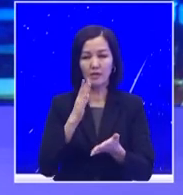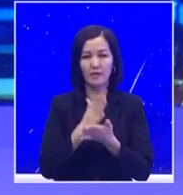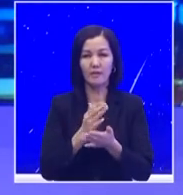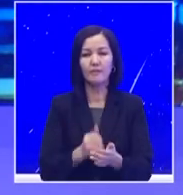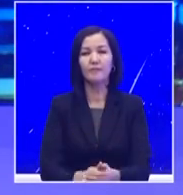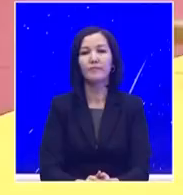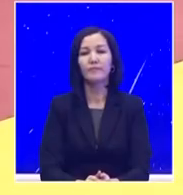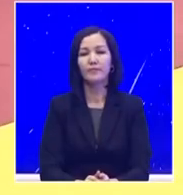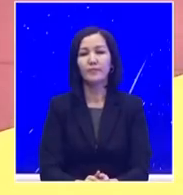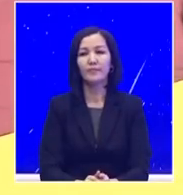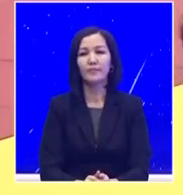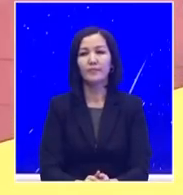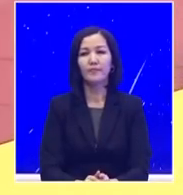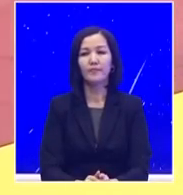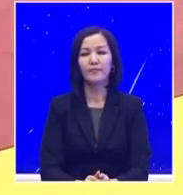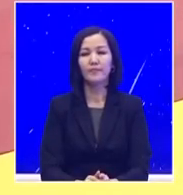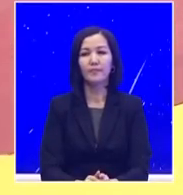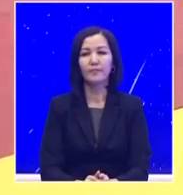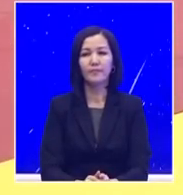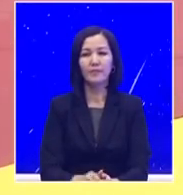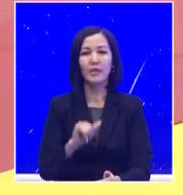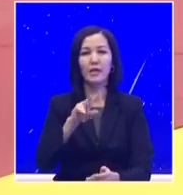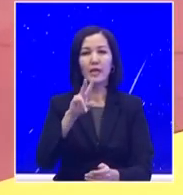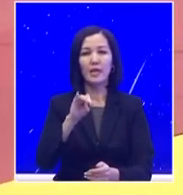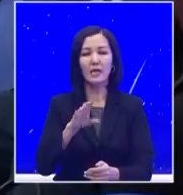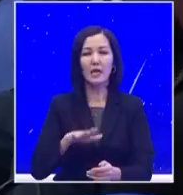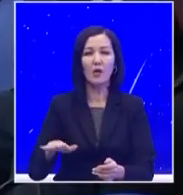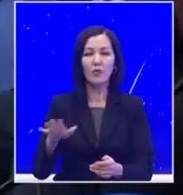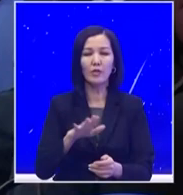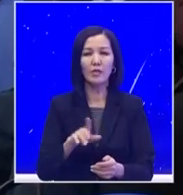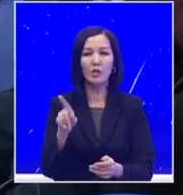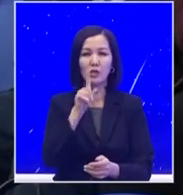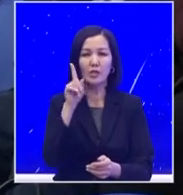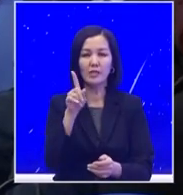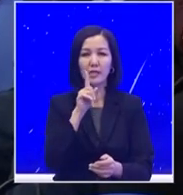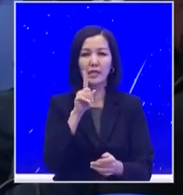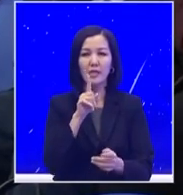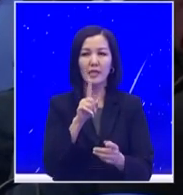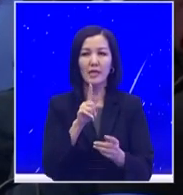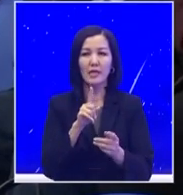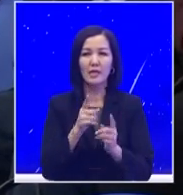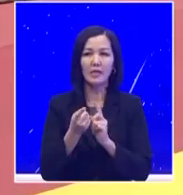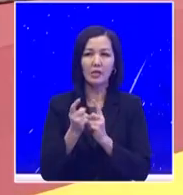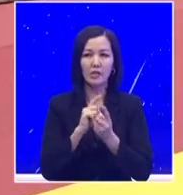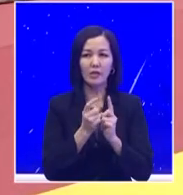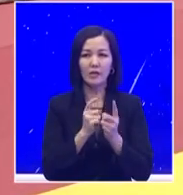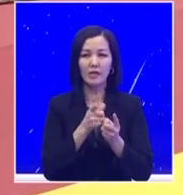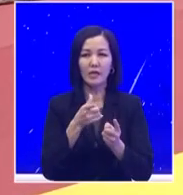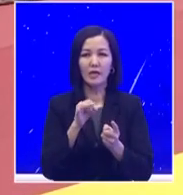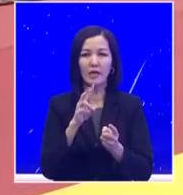сынайды. Әниятолла Бектеміс Іле ауданының тумасы. Жастайынан арлашы жекпе-жек өнерін серік еткен өрен биыл греплинг